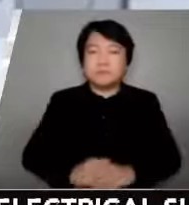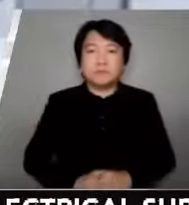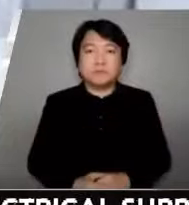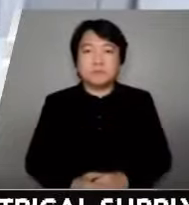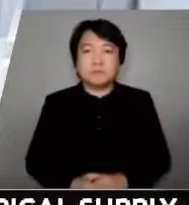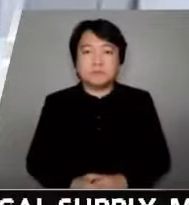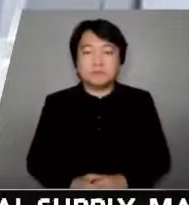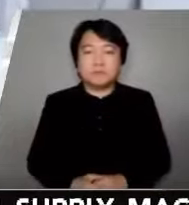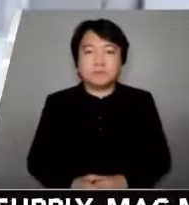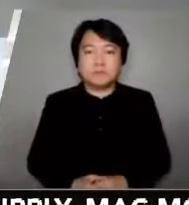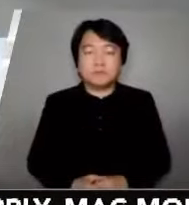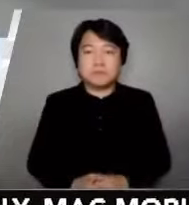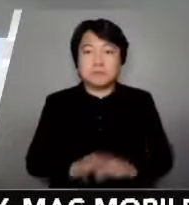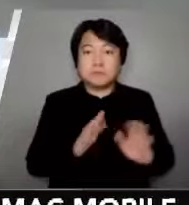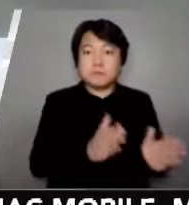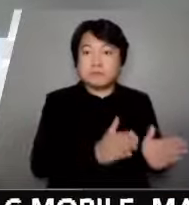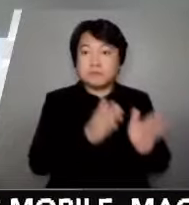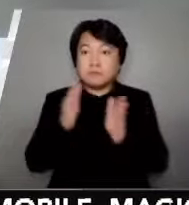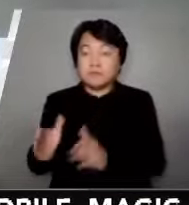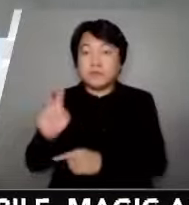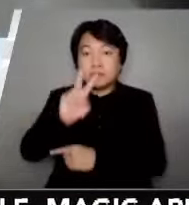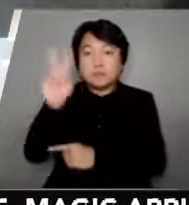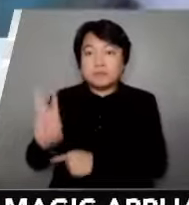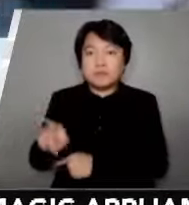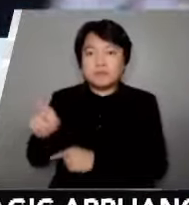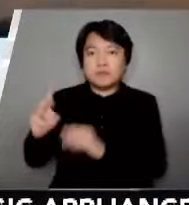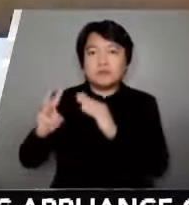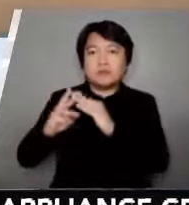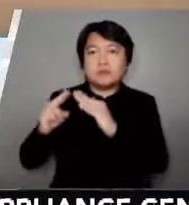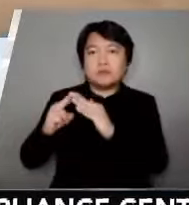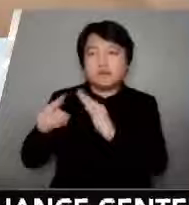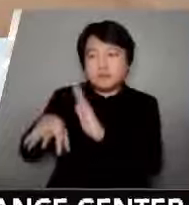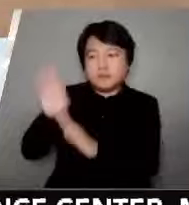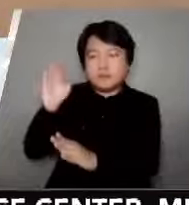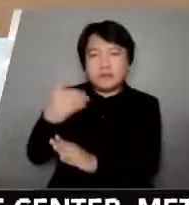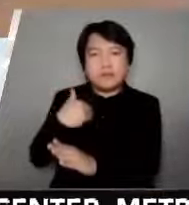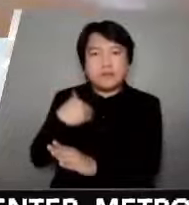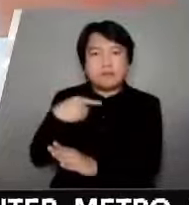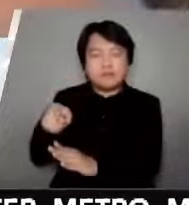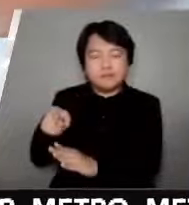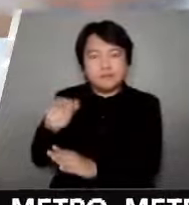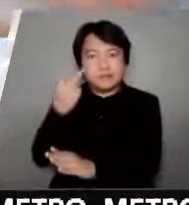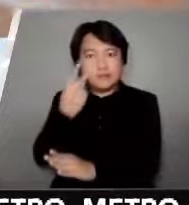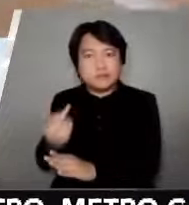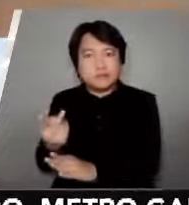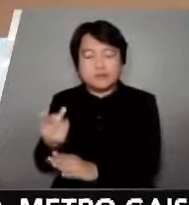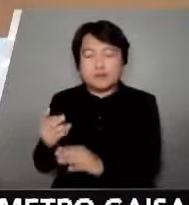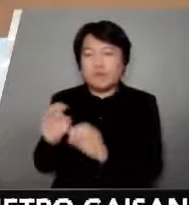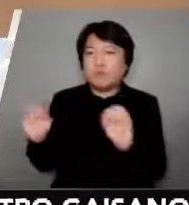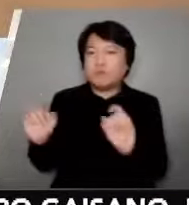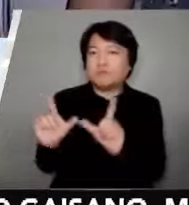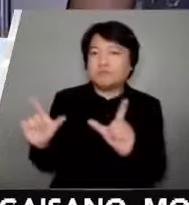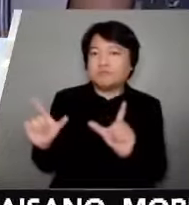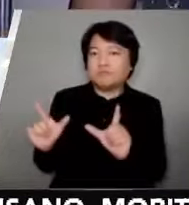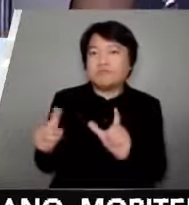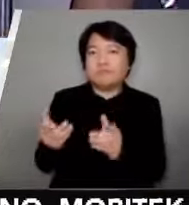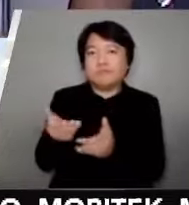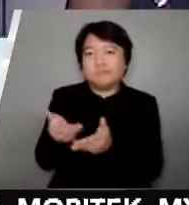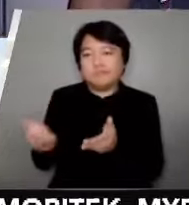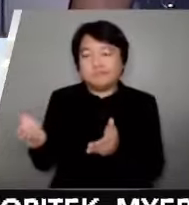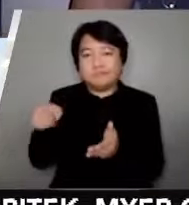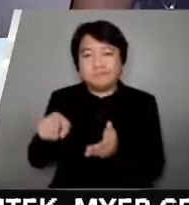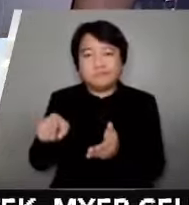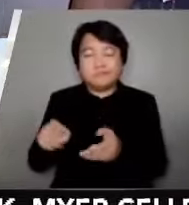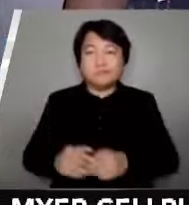isang warehouse valenzuela city ang p din ng FB nakan din ng M unregister at uncertified appli